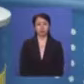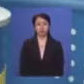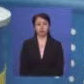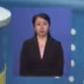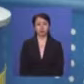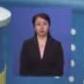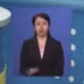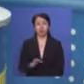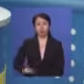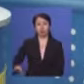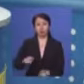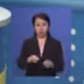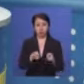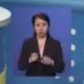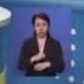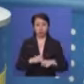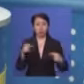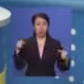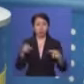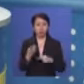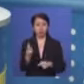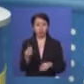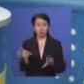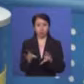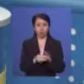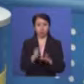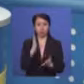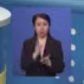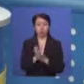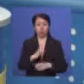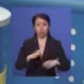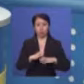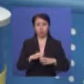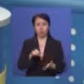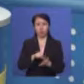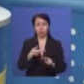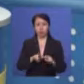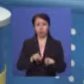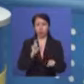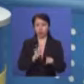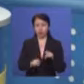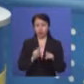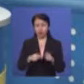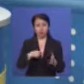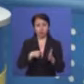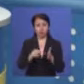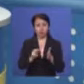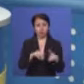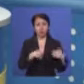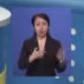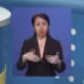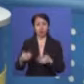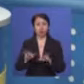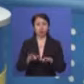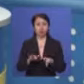К другим темам. В областном департаменте агентства по противодействию коррупции создана группа, члены которой контролируют закуп и